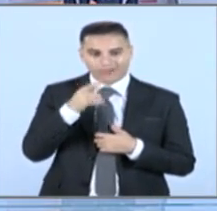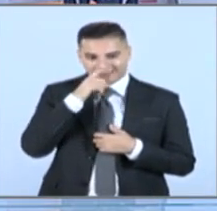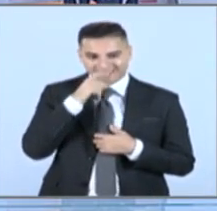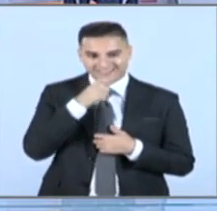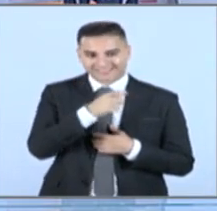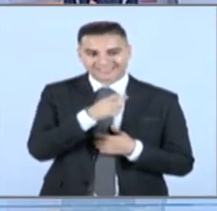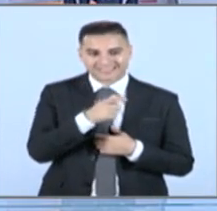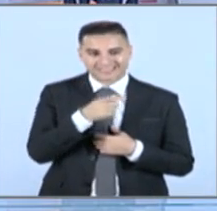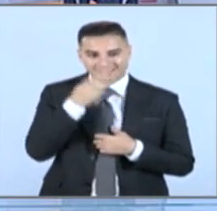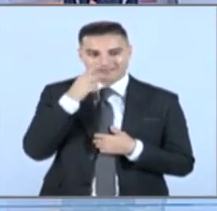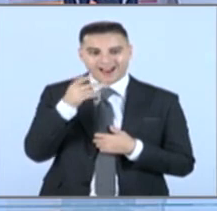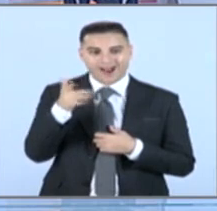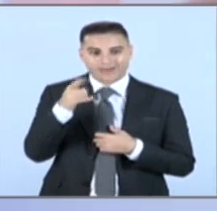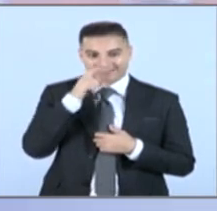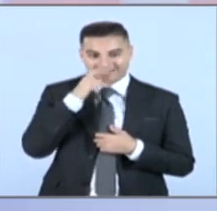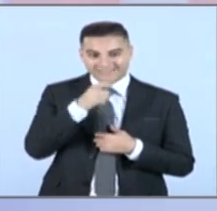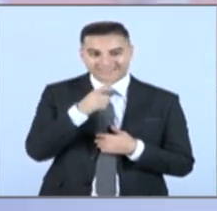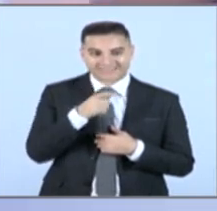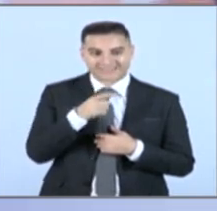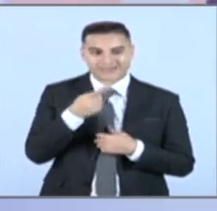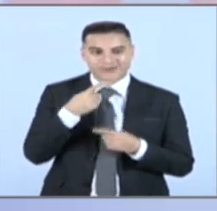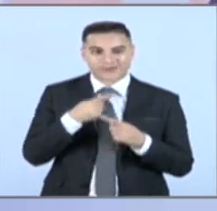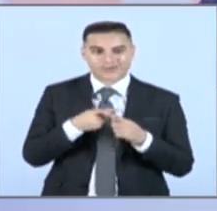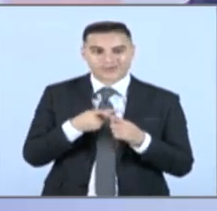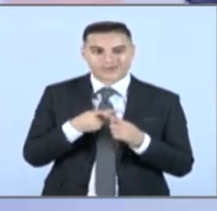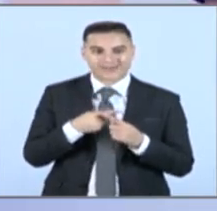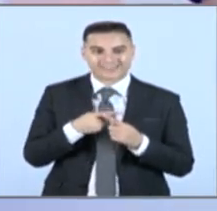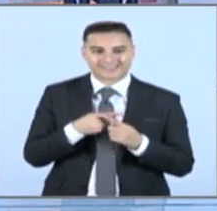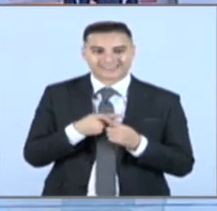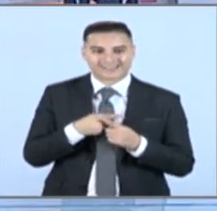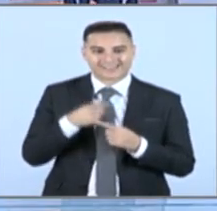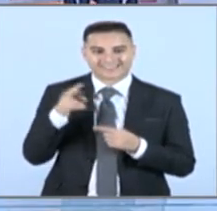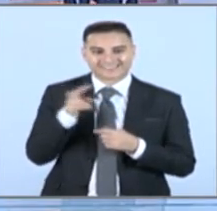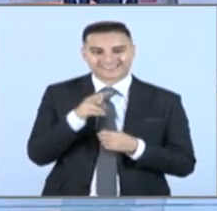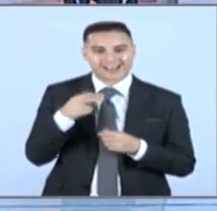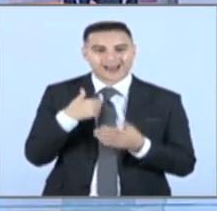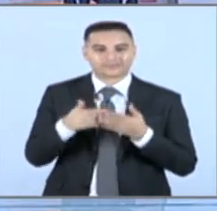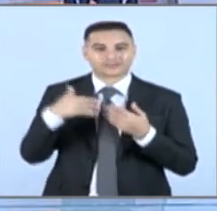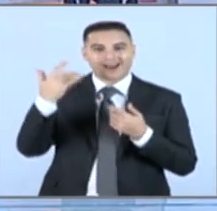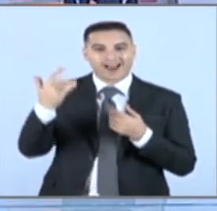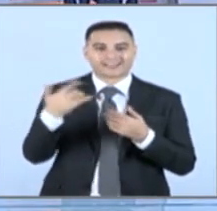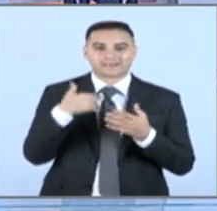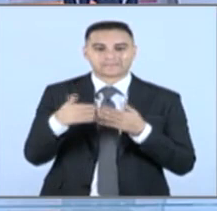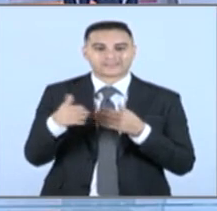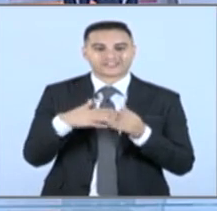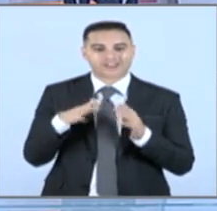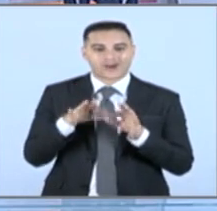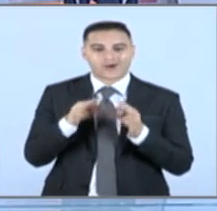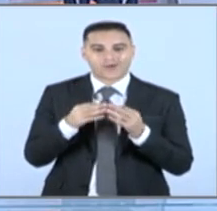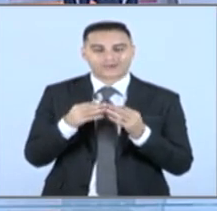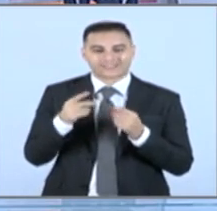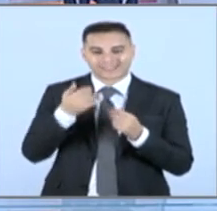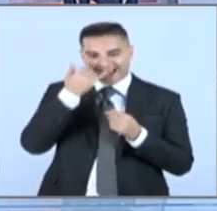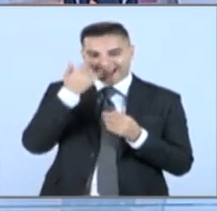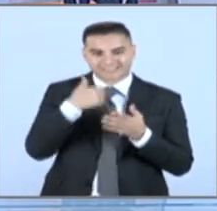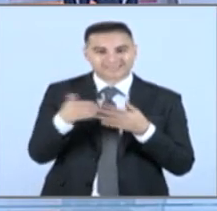لي. آسر بيغلس عليك؟ أسرة؟ آه، لا ده ما نقدرش نتكلم، ده الجنبونية بتاع العيلة ده،